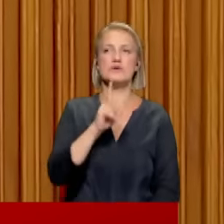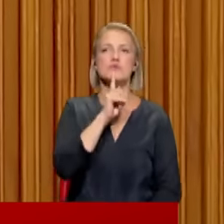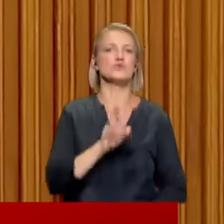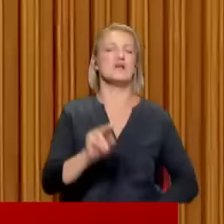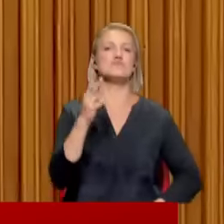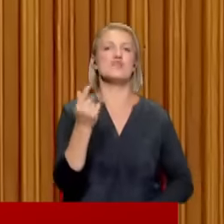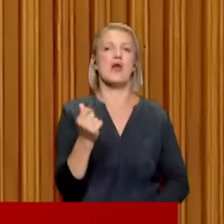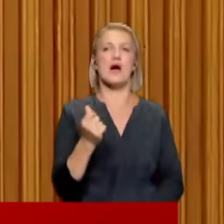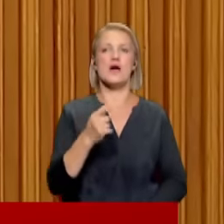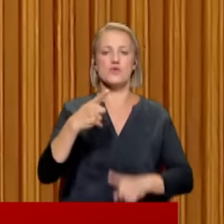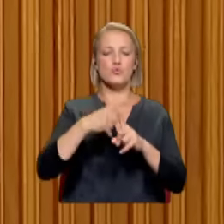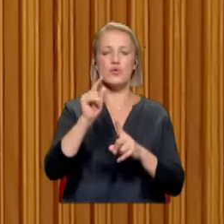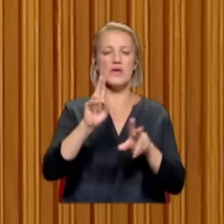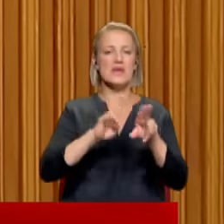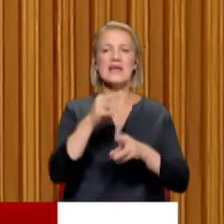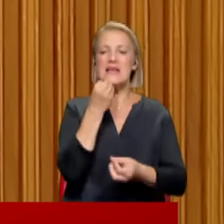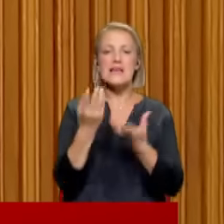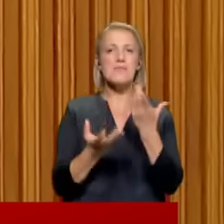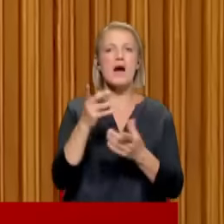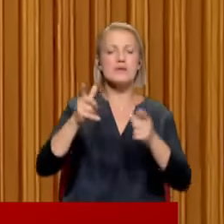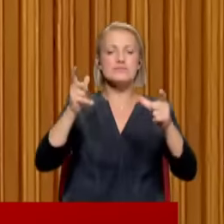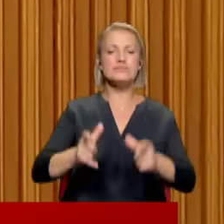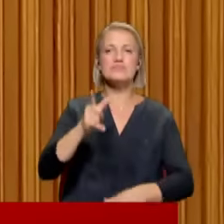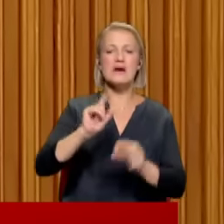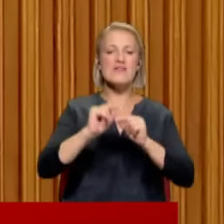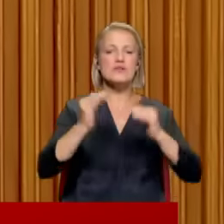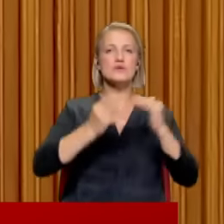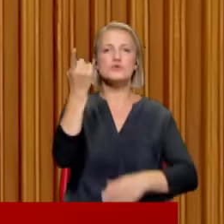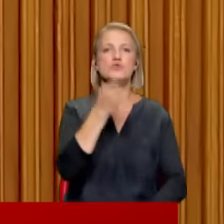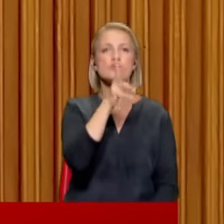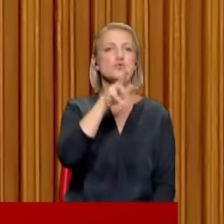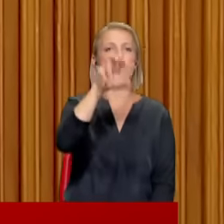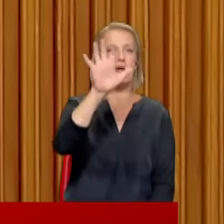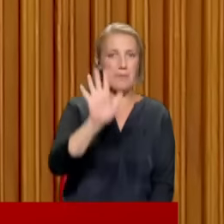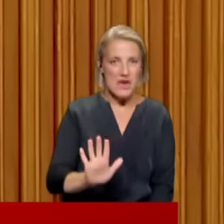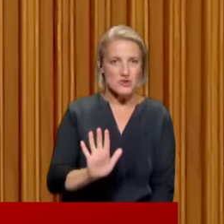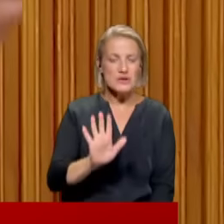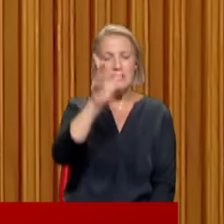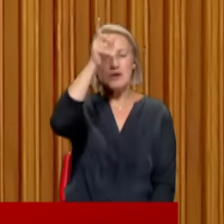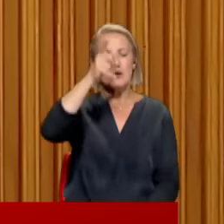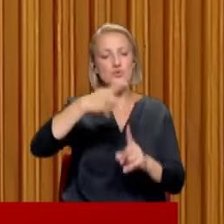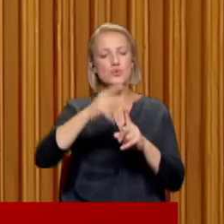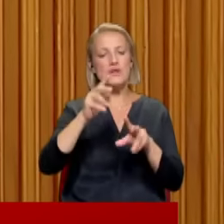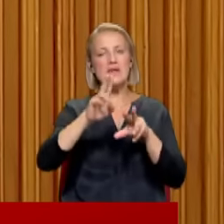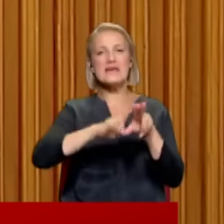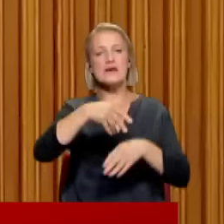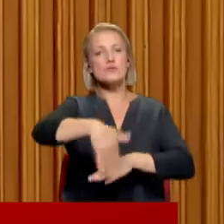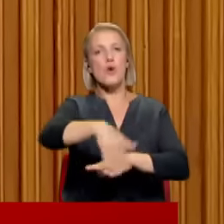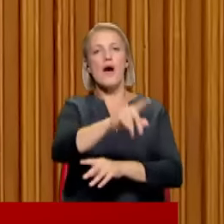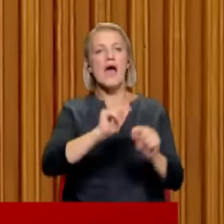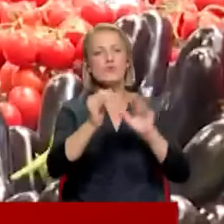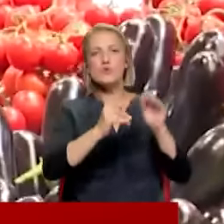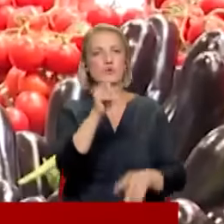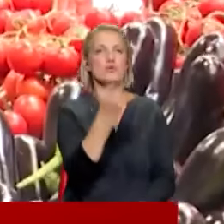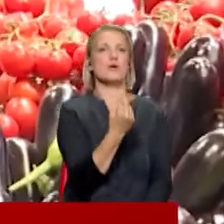170 lir tüik'in yemekhane enflasyonu % 385 tüik'in sokaktaki enflasyonu %